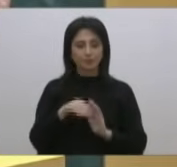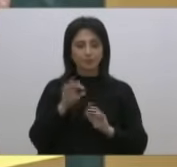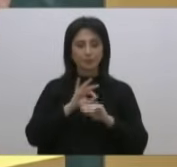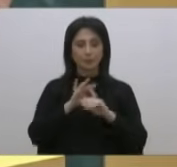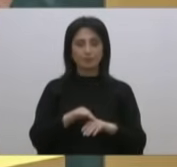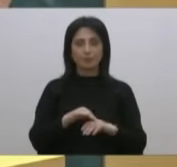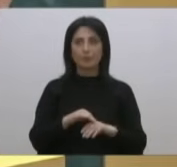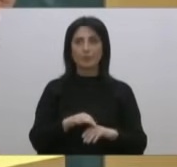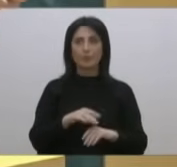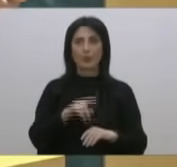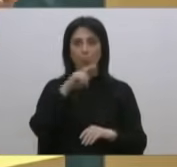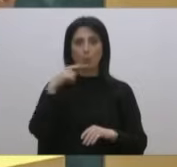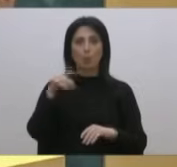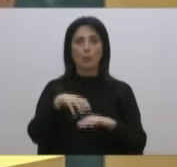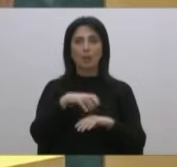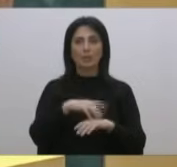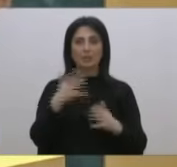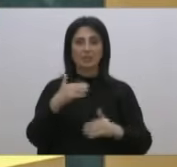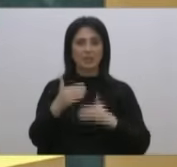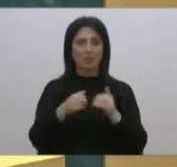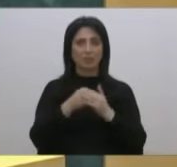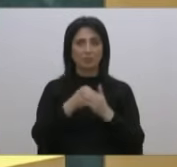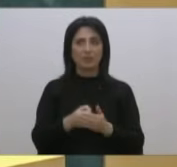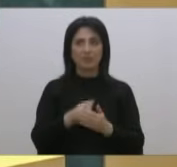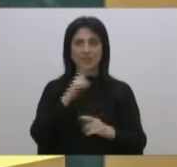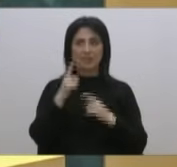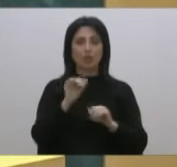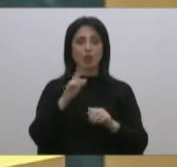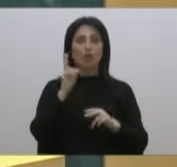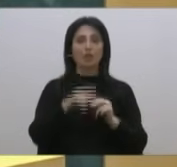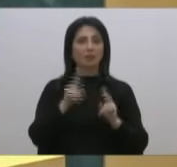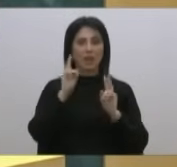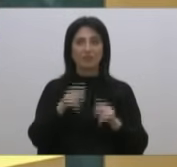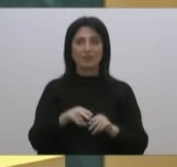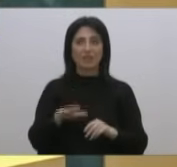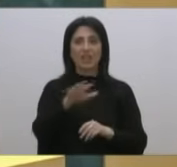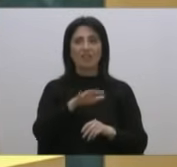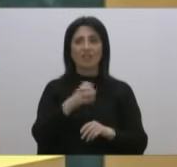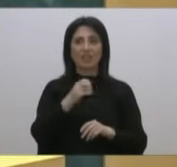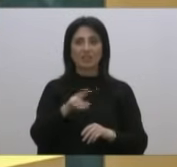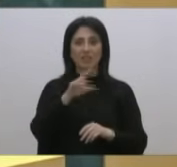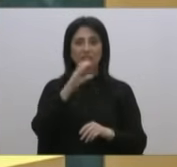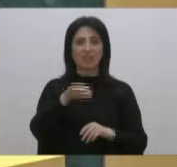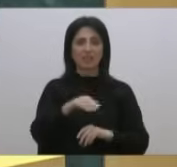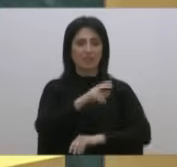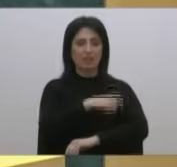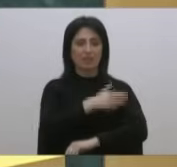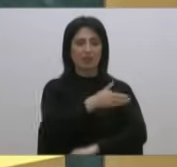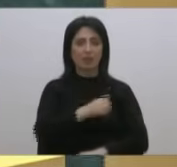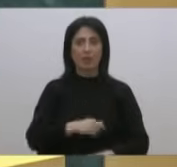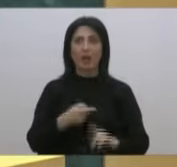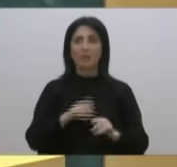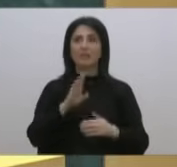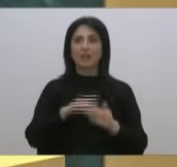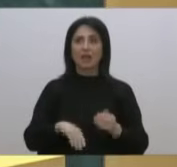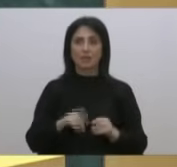არჩევნები ჩატარდა და პრორუსულმა პარტიამ ძალიან დიდ წარმატებას მიაღწია და წელს როგორ დამთავრდება კაცმა არ იცის და ქვეყანა კიდე დსთ-ს წევრია.